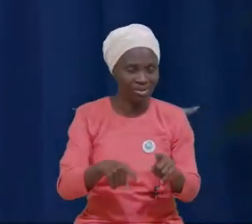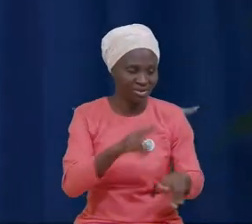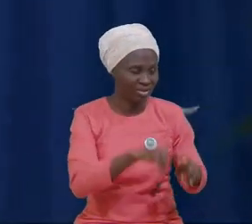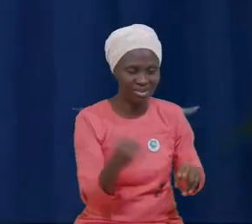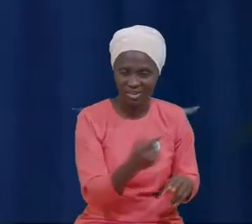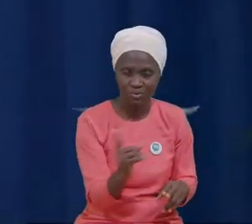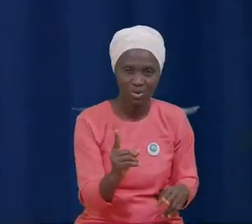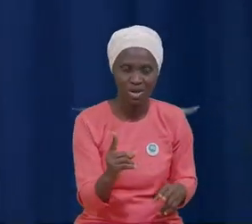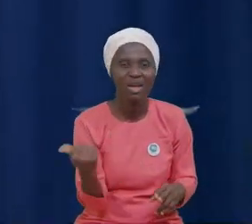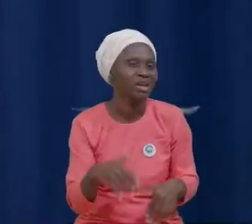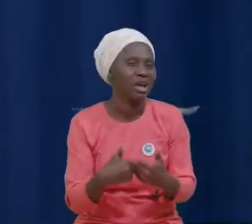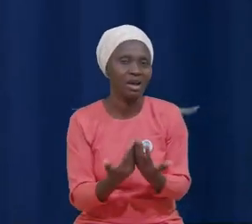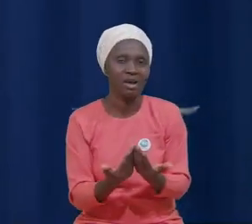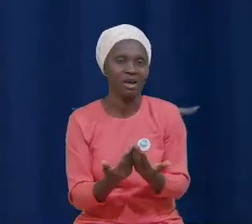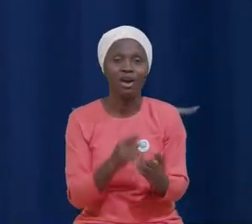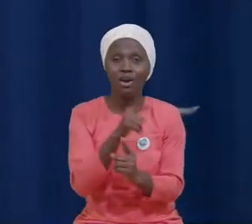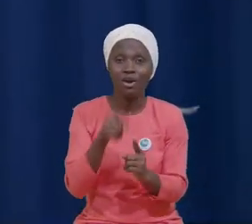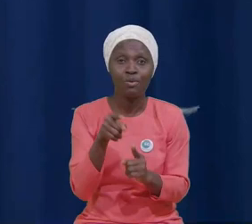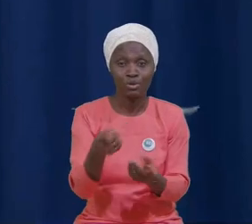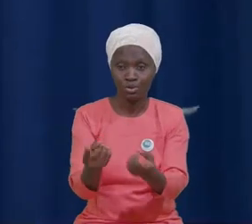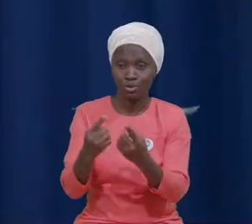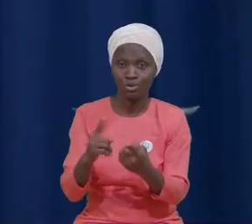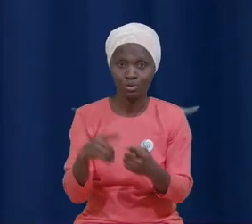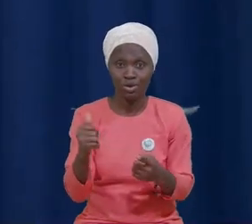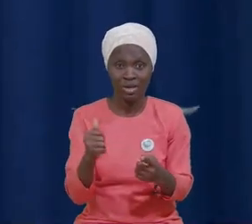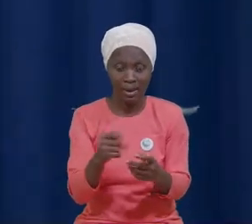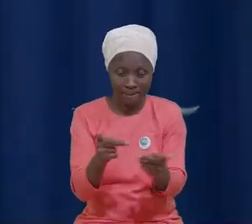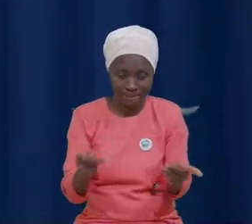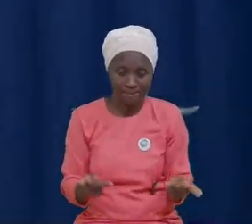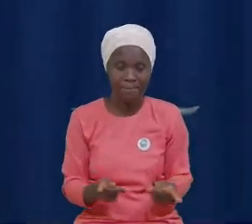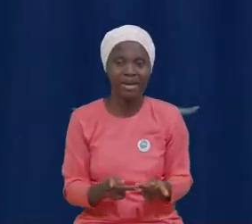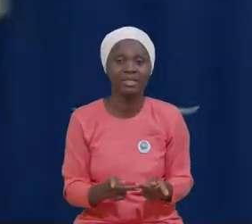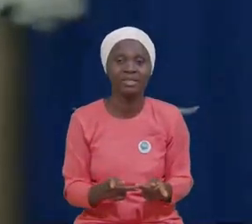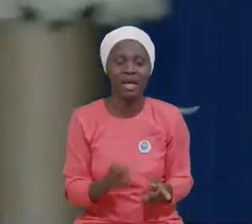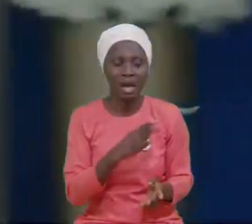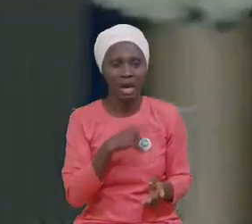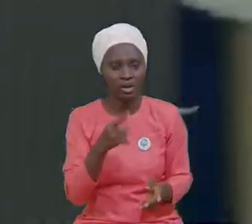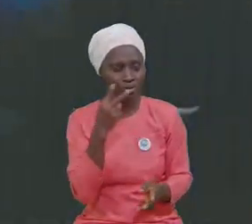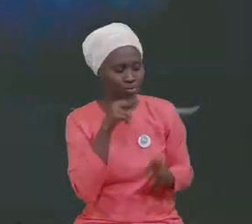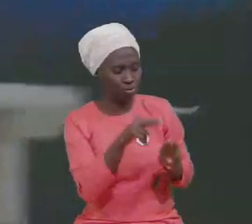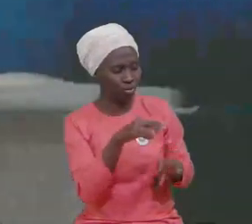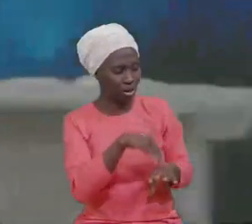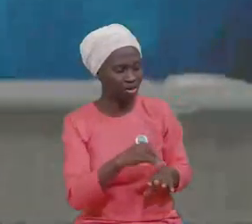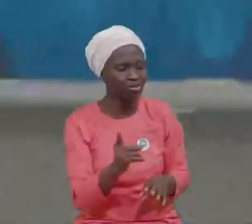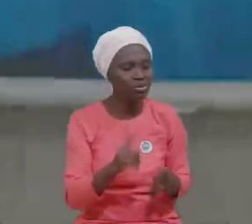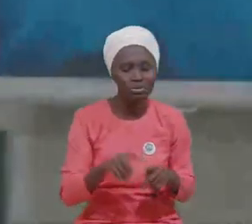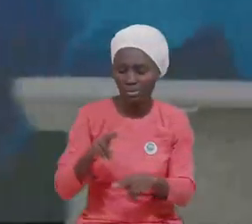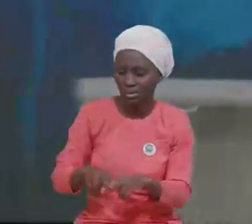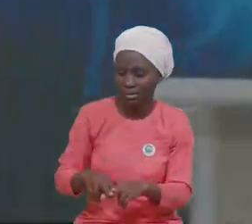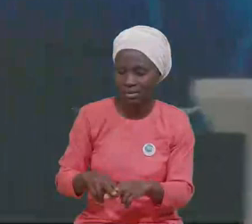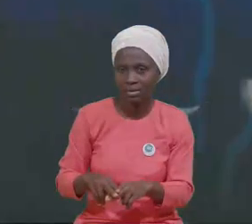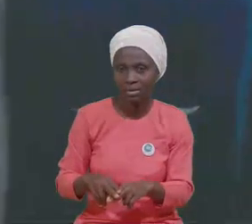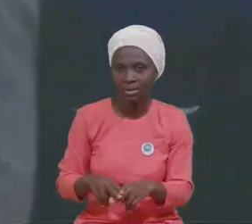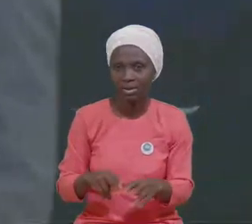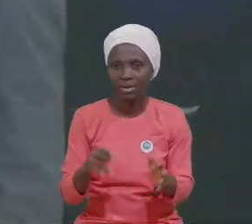s'asseoir n'importe où? Nous devons donc venir et voir là où nous